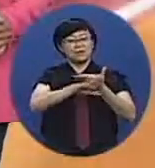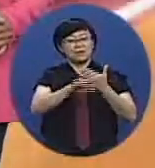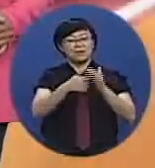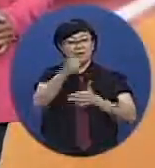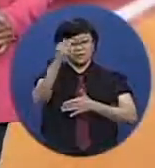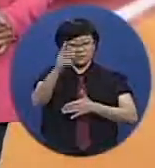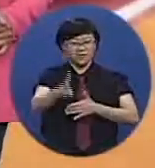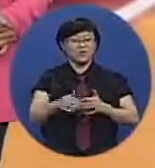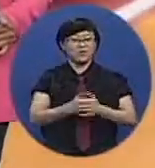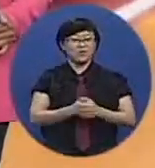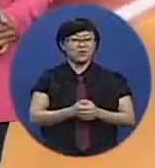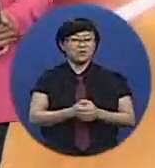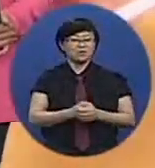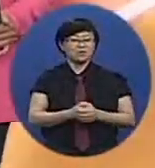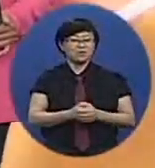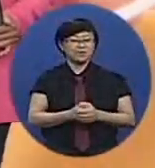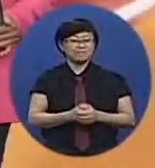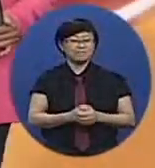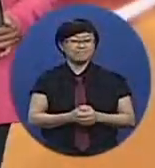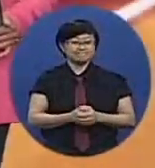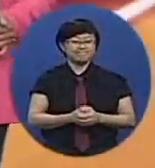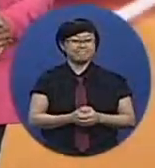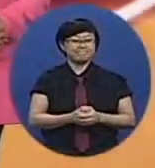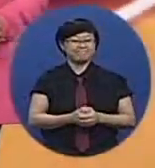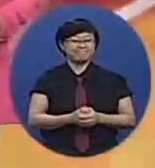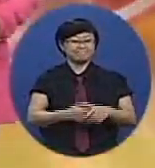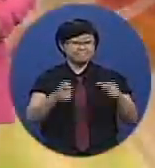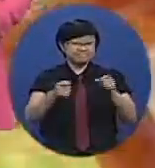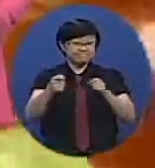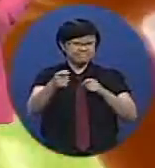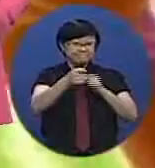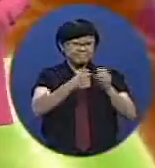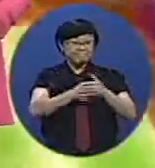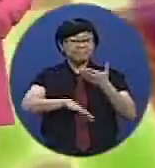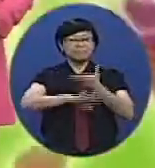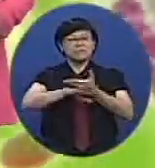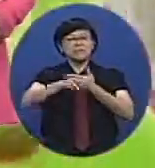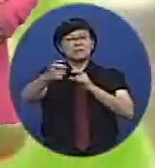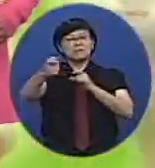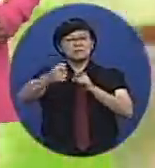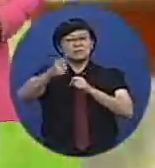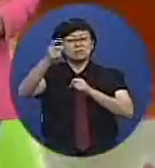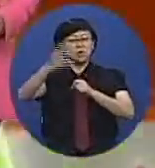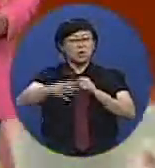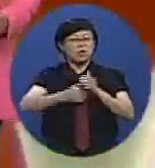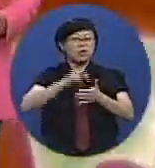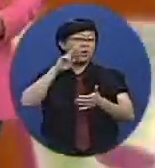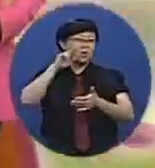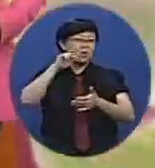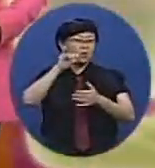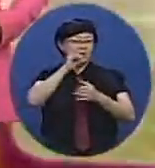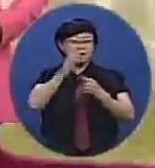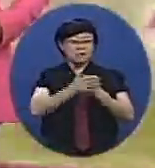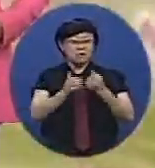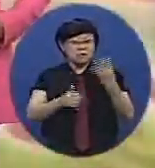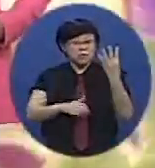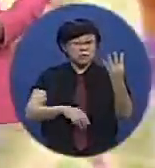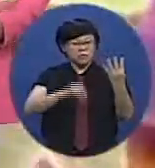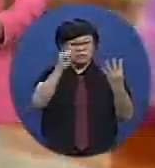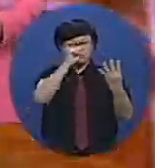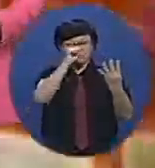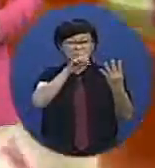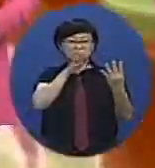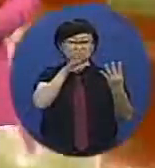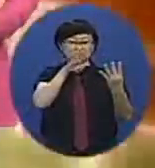틀리는구나. 남양주시인데 네. 거기서도 가까운 데서도 또 딴 번호로 나와요. 오, 야, 4번이면 번호